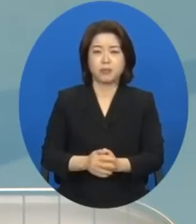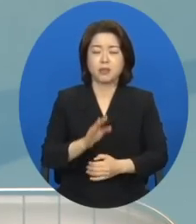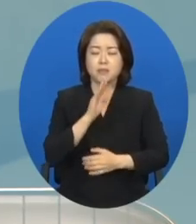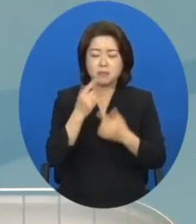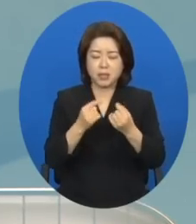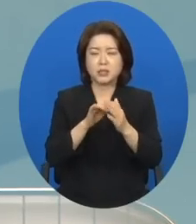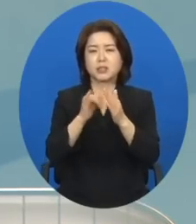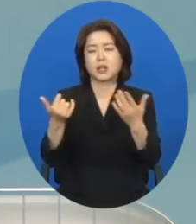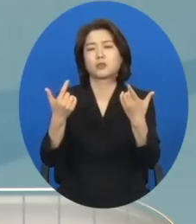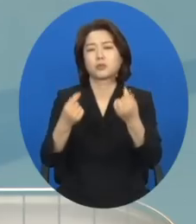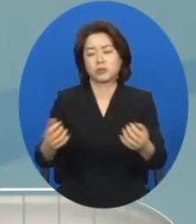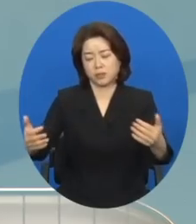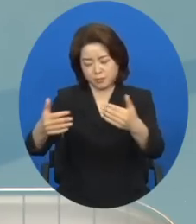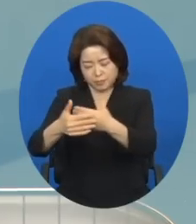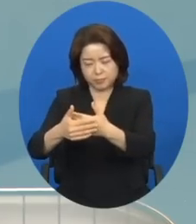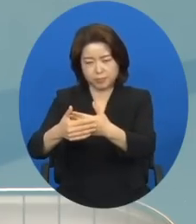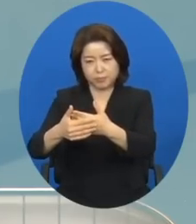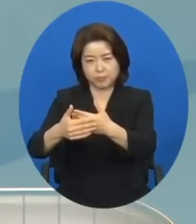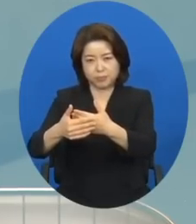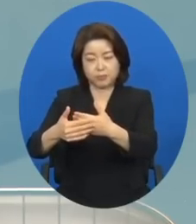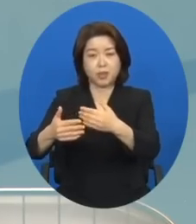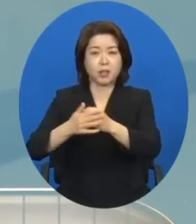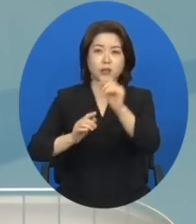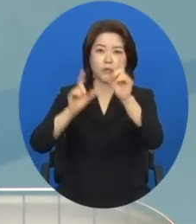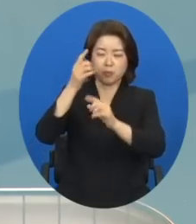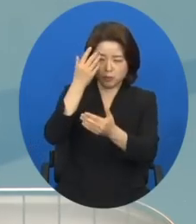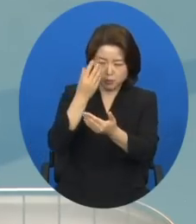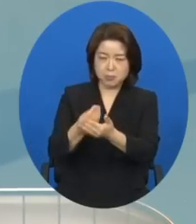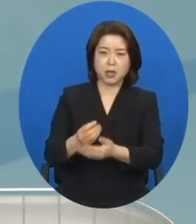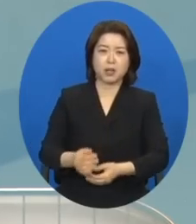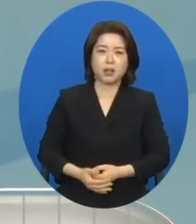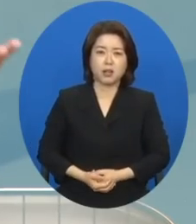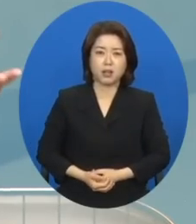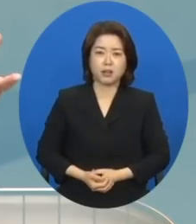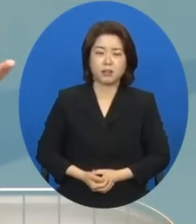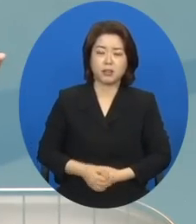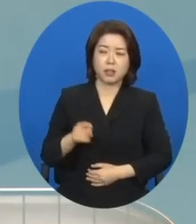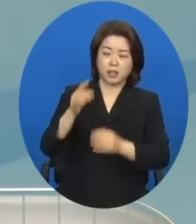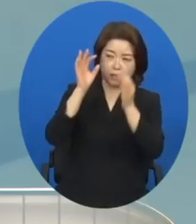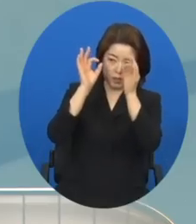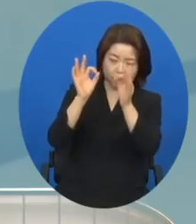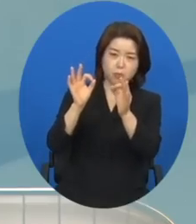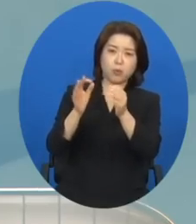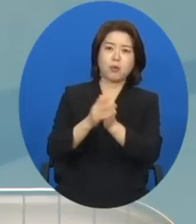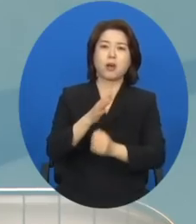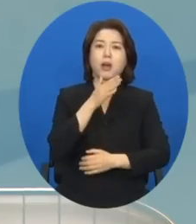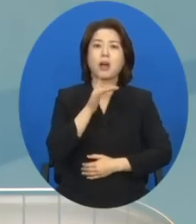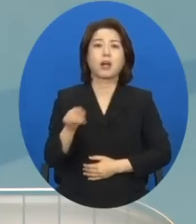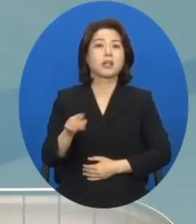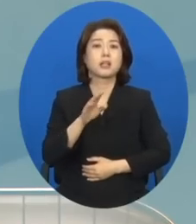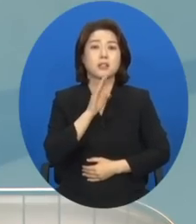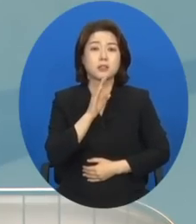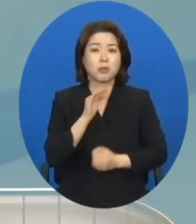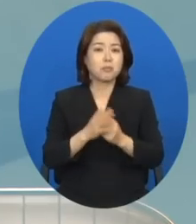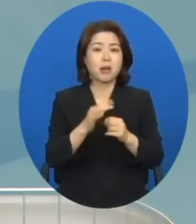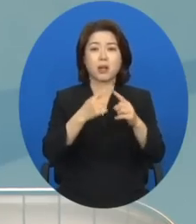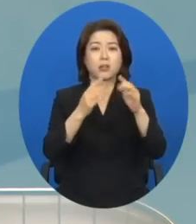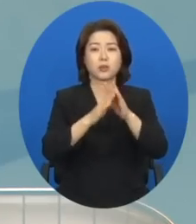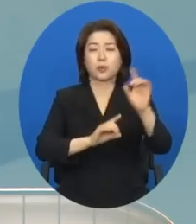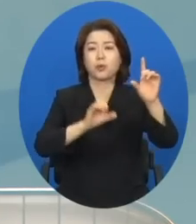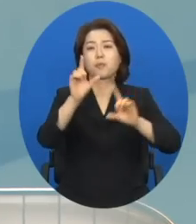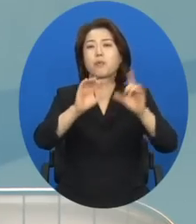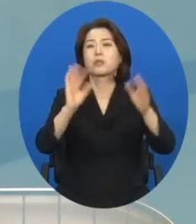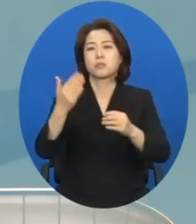가족처럼 그 아이를 안는 모습을 보았습니다. 저는 그것을 보면서 아 이것이 정말 교회의 모습이어야